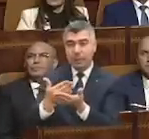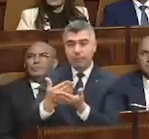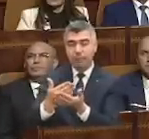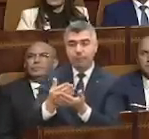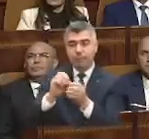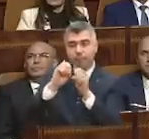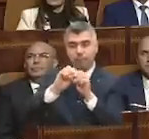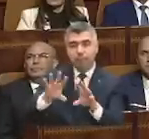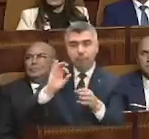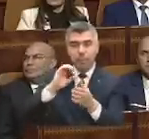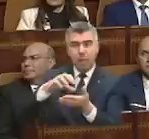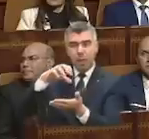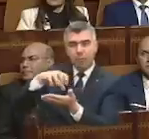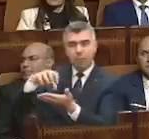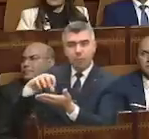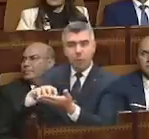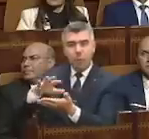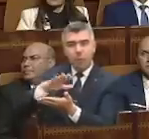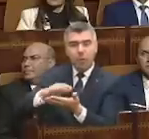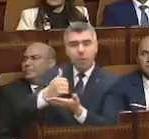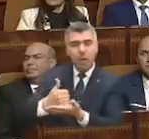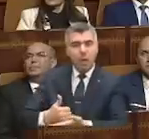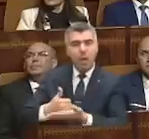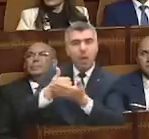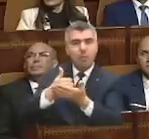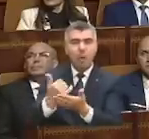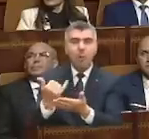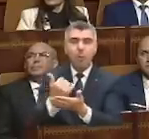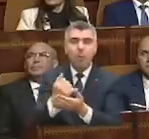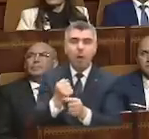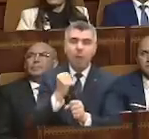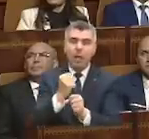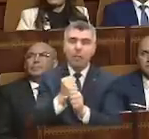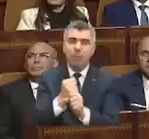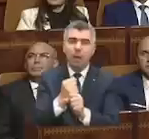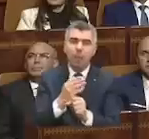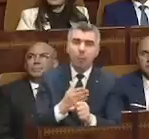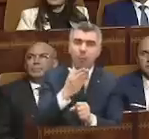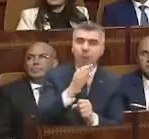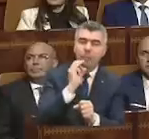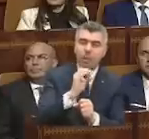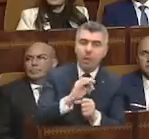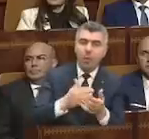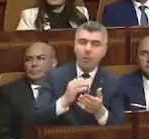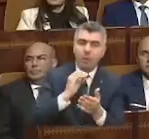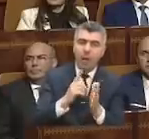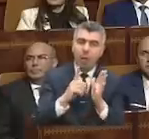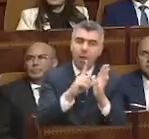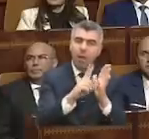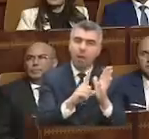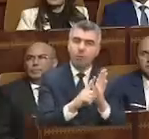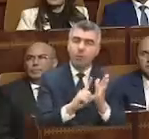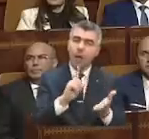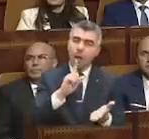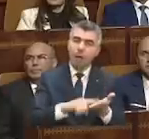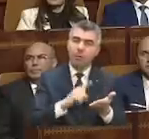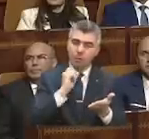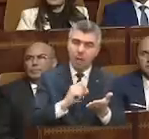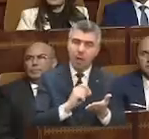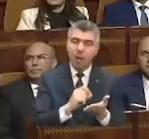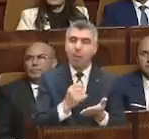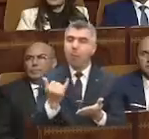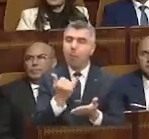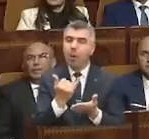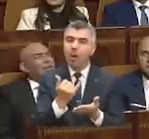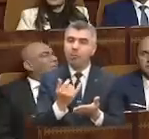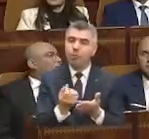بمختلف المؤسسات ومدها بكل اليات الاشتغال وتحفيز تحفيزا وتكريس حقوقها ومكتباتها كلها عوامل من شانها